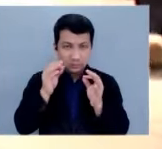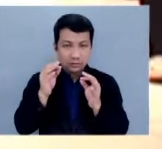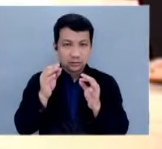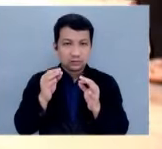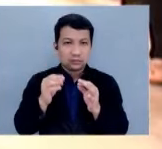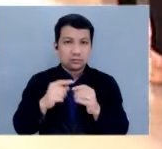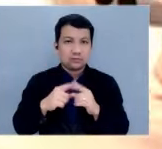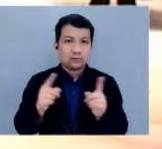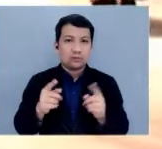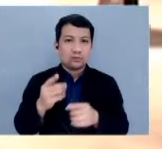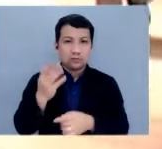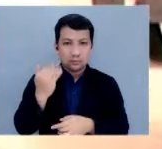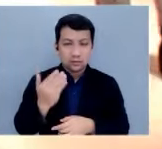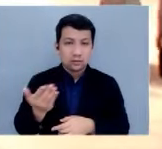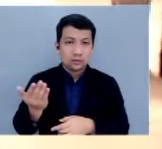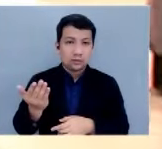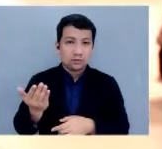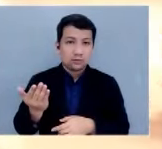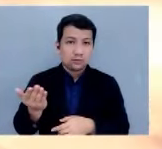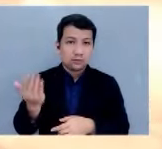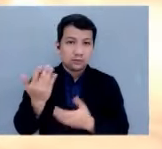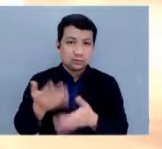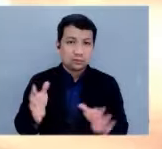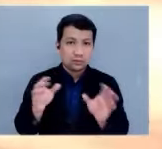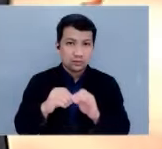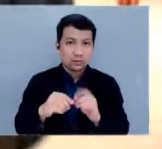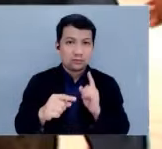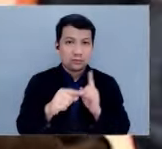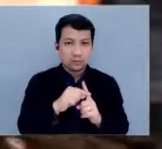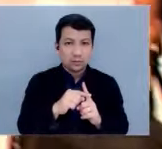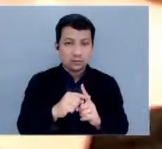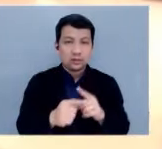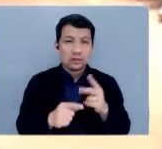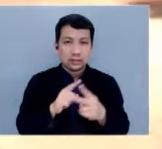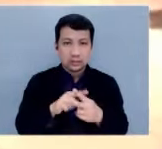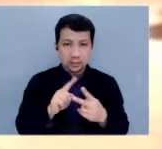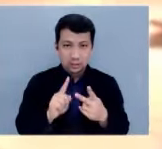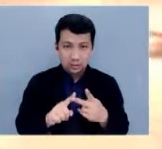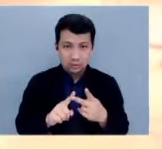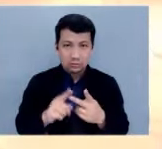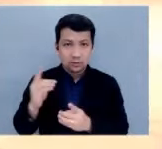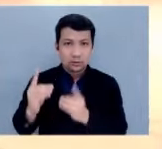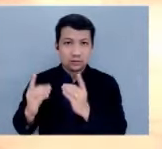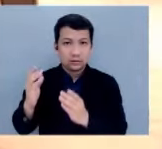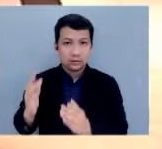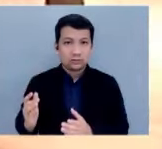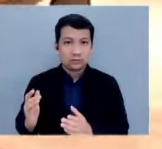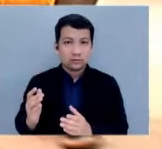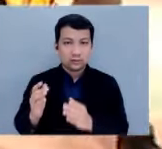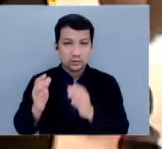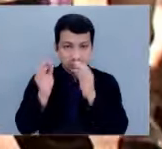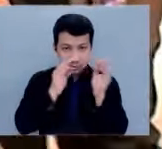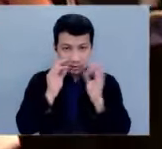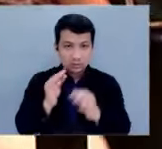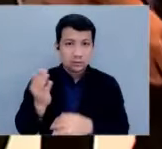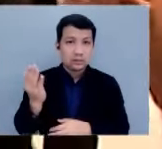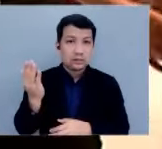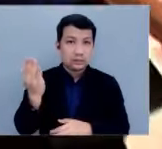naman, ito'y matapos, may magpositibong dalawang iba pang driver sa illegal na droga nung araw na